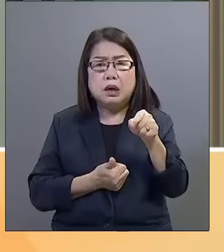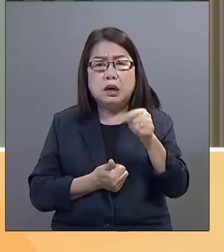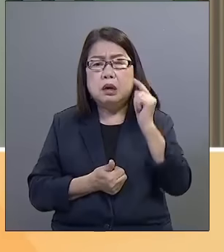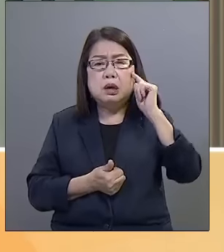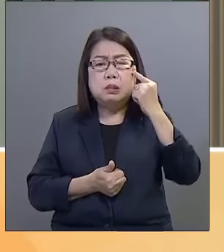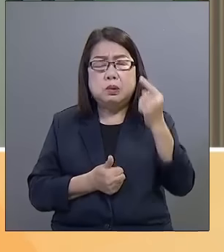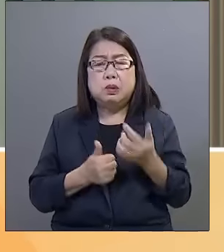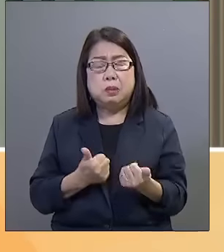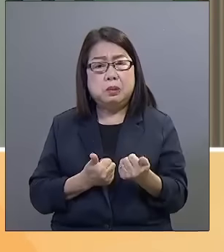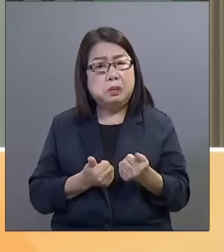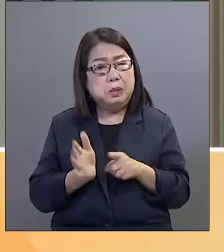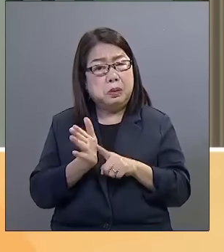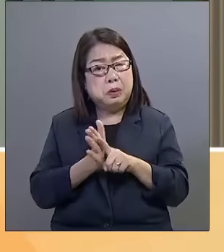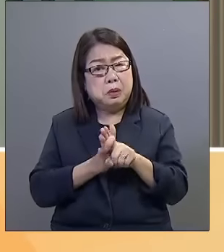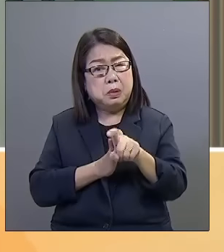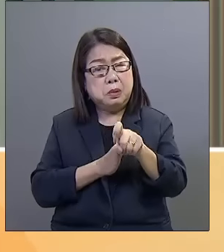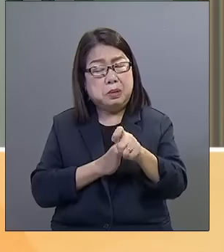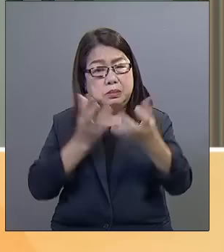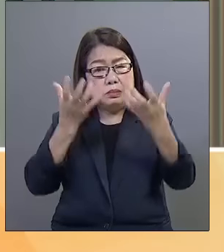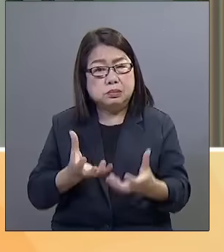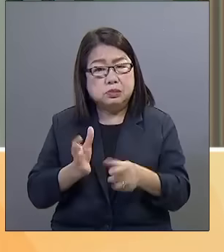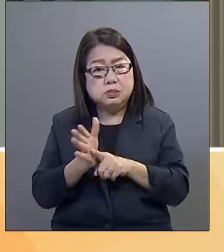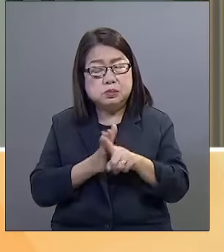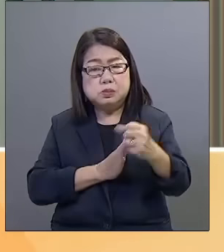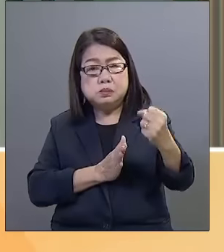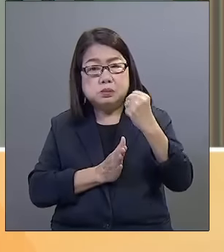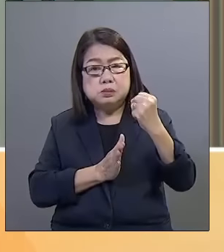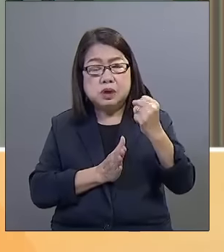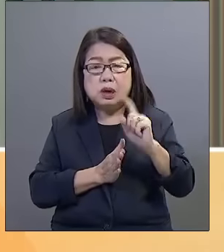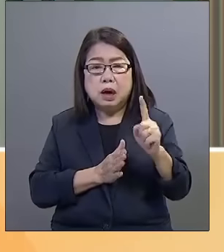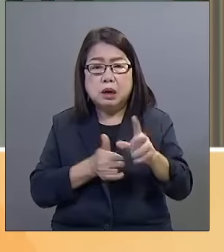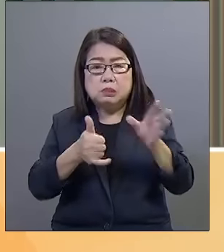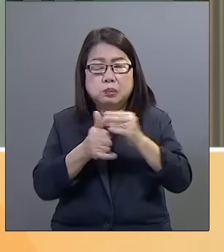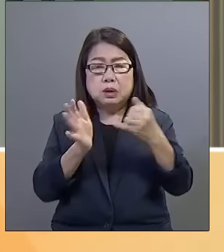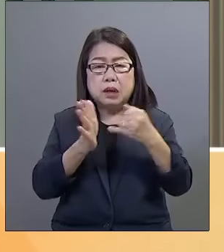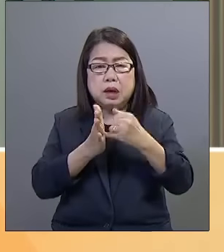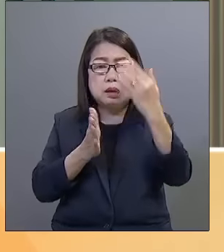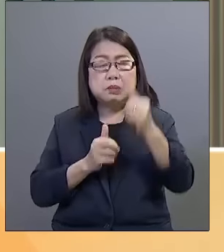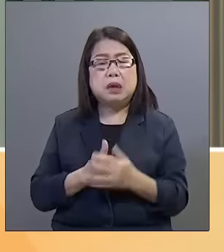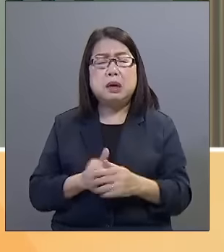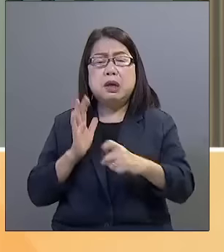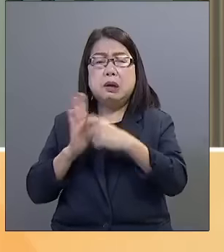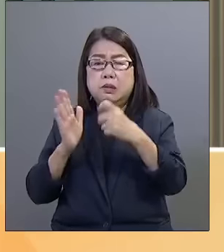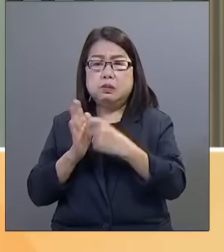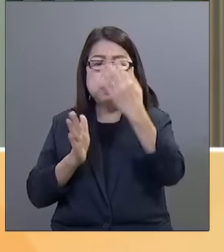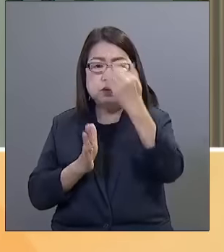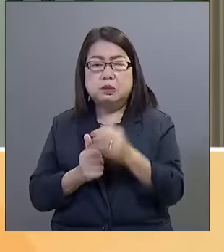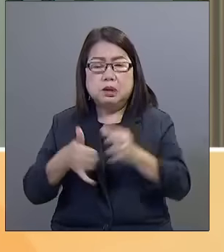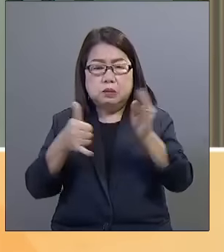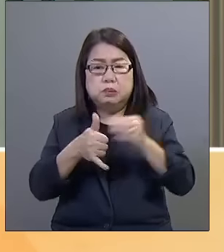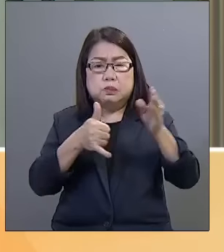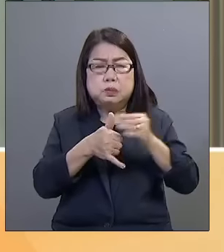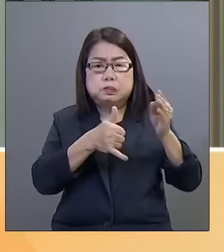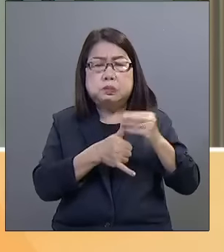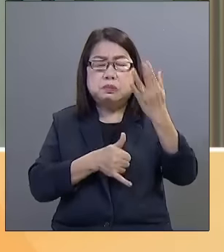ไวรัสมันแรงขึ้นมันเข้มข้นขึ้นหรือเปล่าหรือติดกันง่ายขึ้นปัจจัยที่ทำให้การแพร่ระบาดในช่วงนี้มันมากขึ้นเนี่ยสาเหตุม